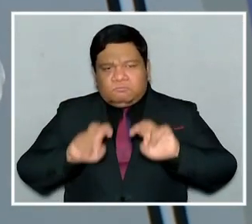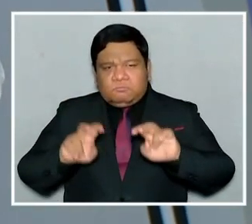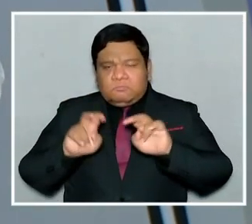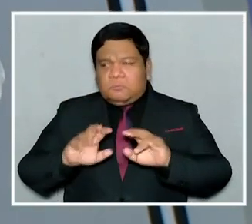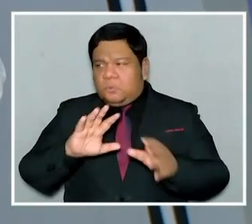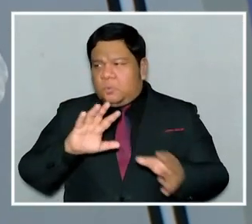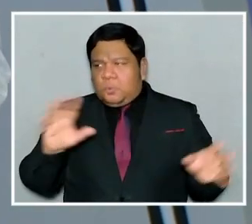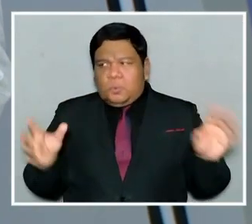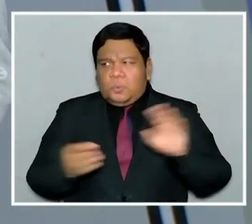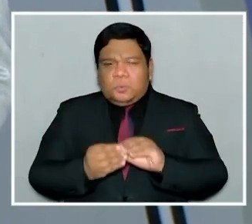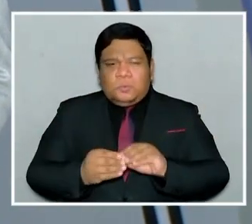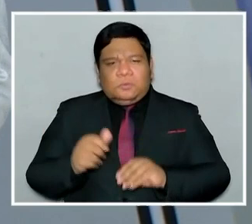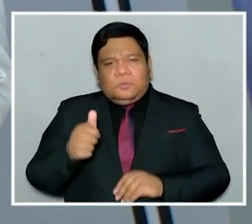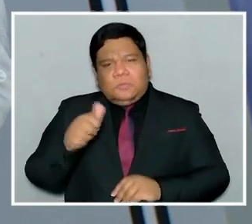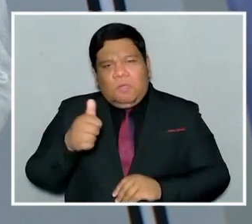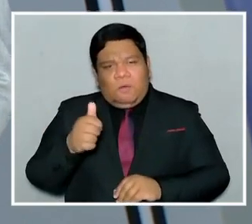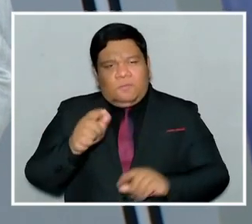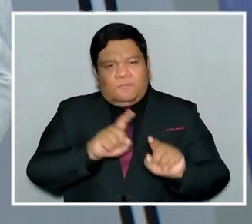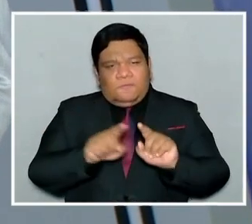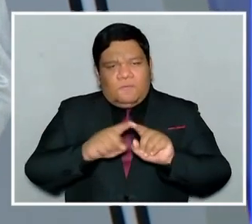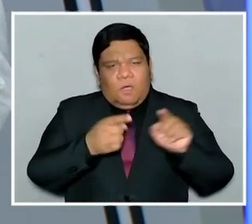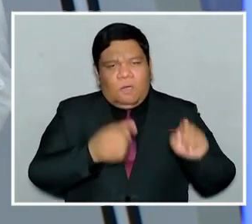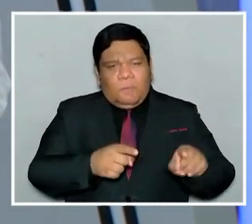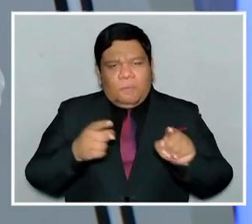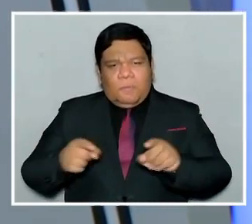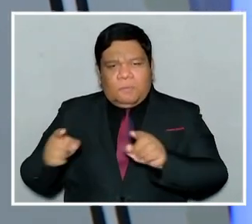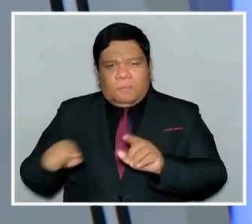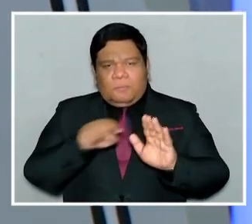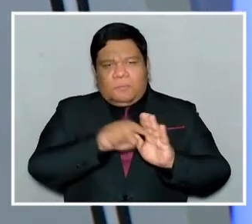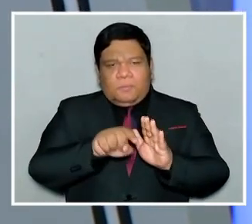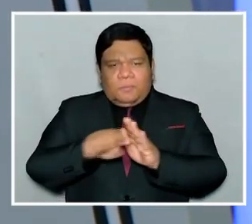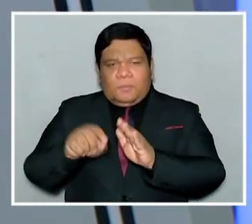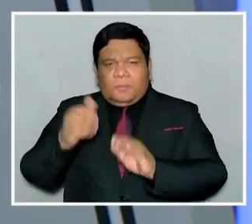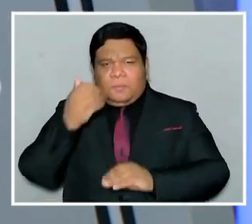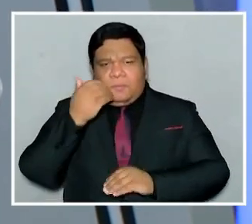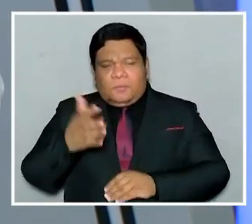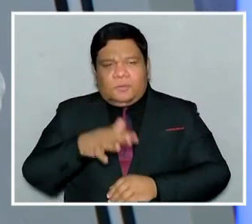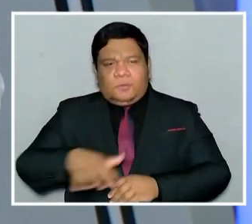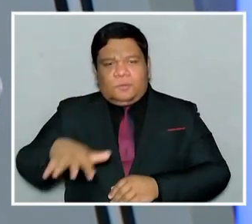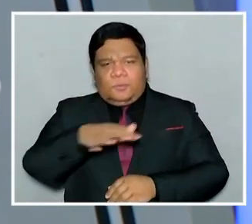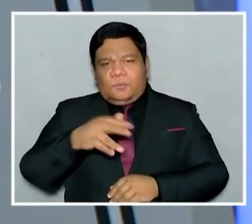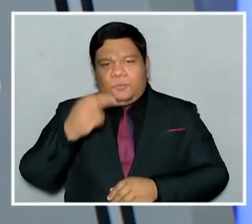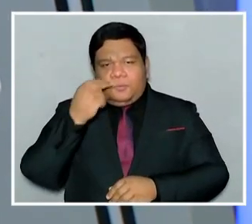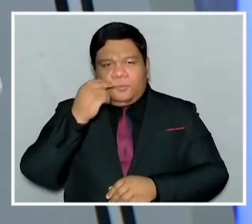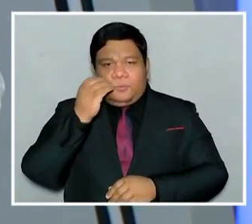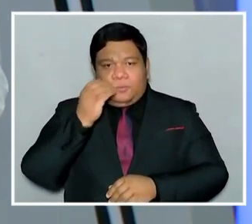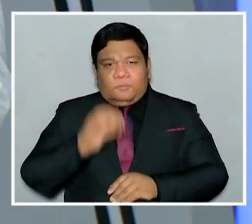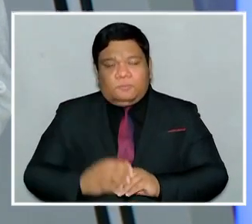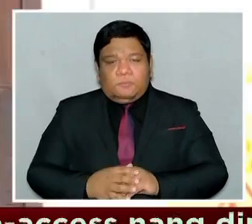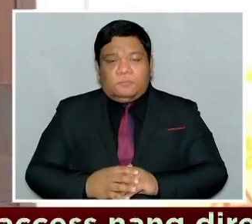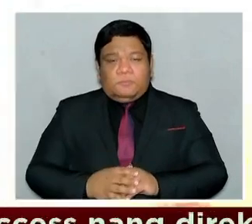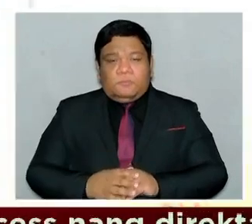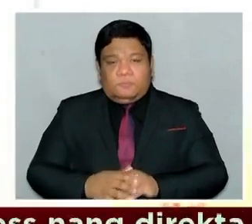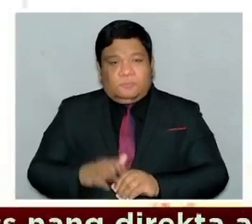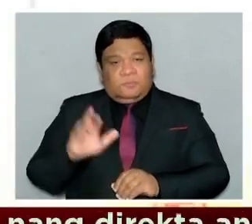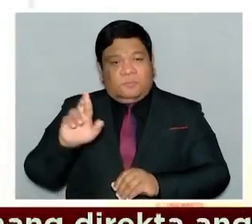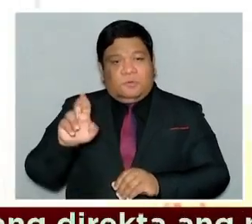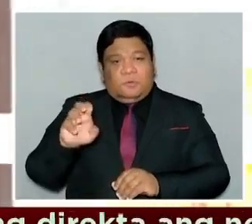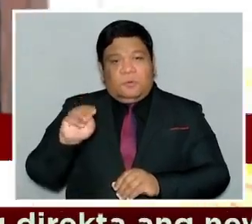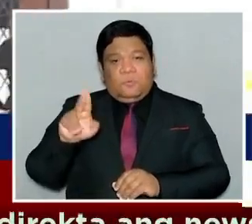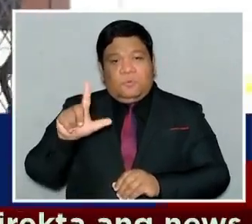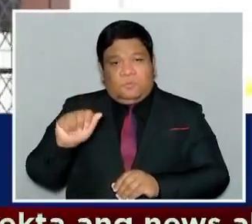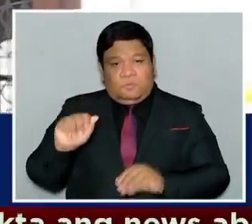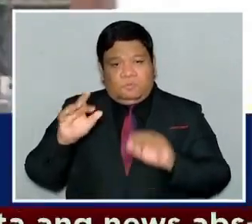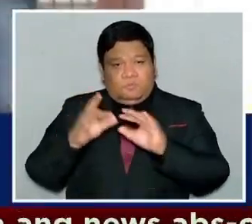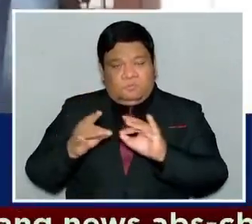sa 10 kaso ng pagpatay sa lalawigan ng Negros Oriental. Ayon kay Rebulla, natanggap lamang